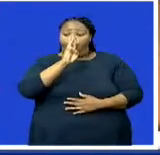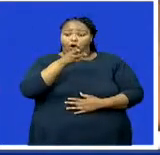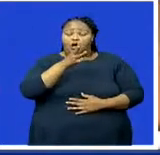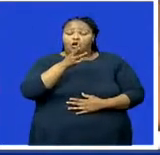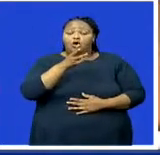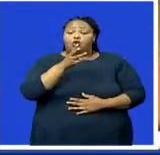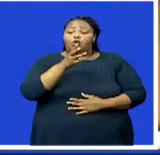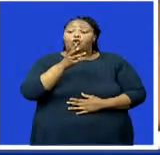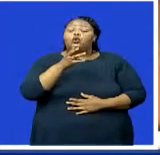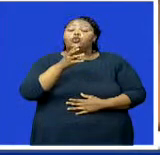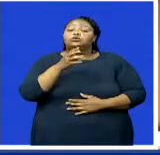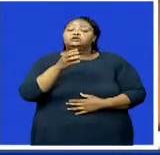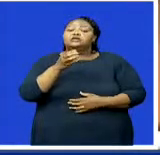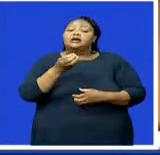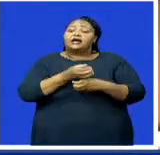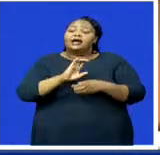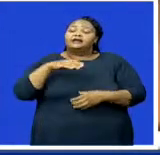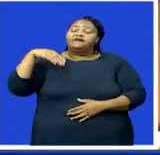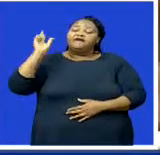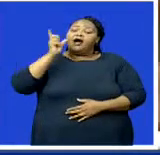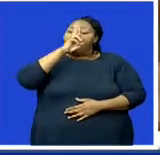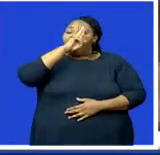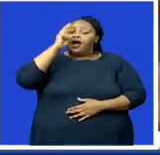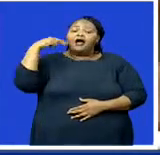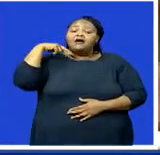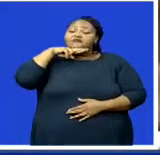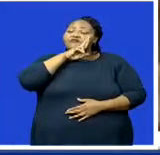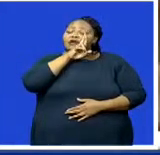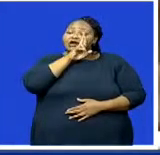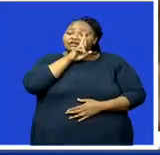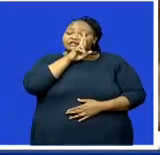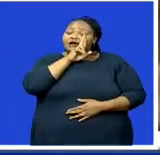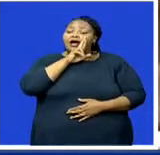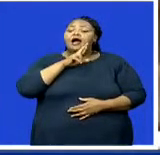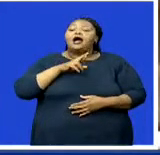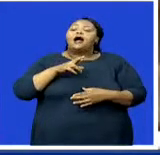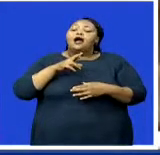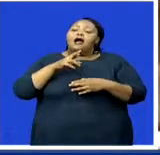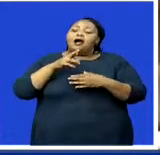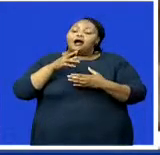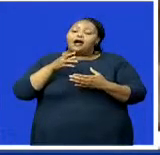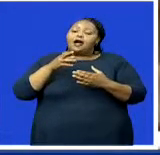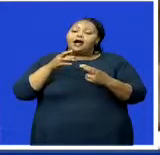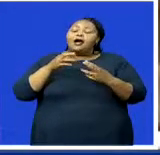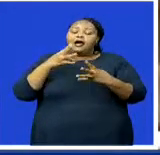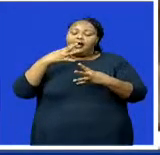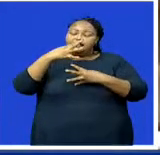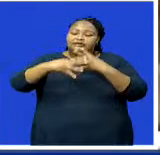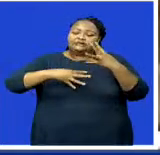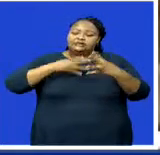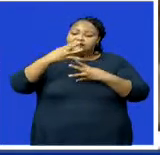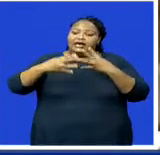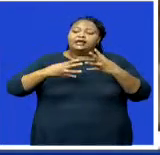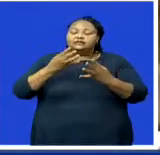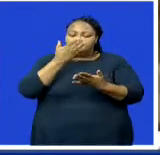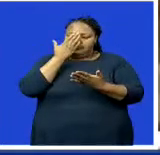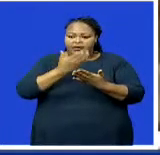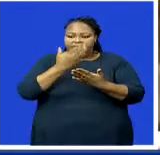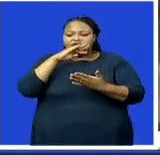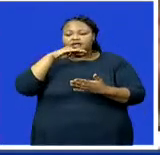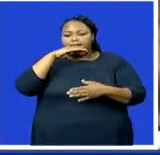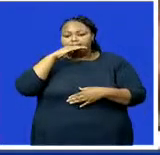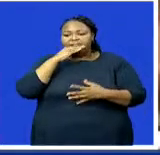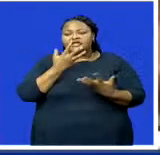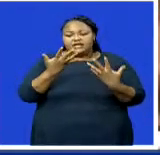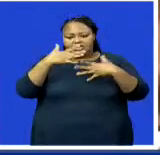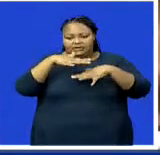sanga khona kungena kuma websites a different Russian universities. Siyakhuthaza kakhulu ukuthi bantwana bemaswati